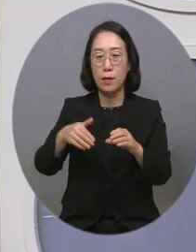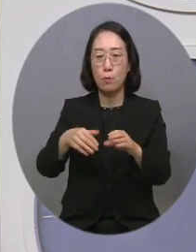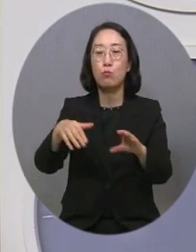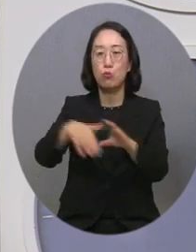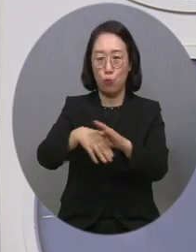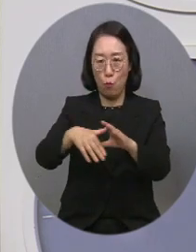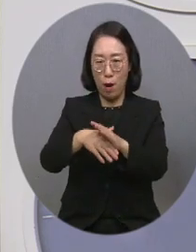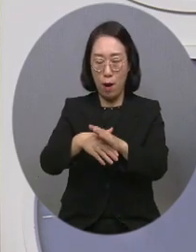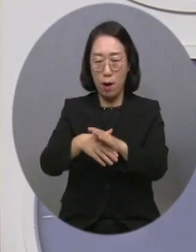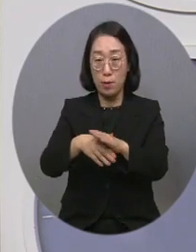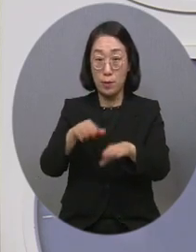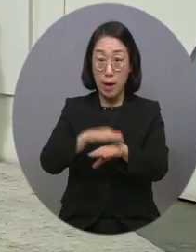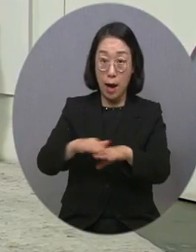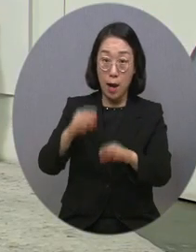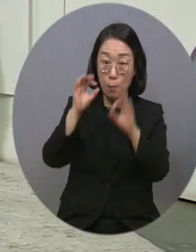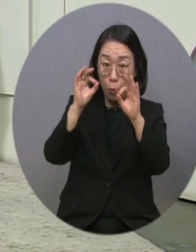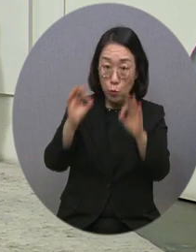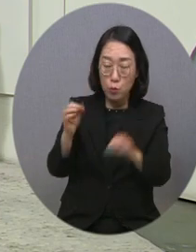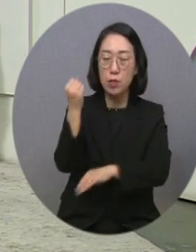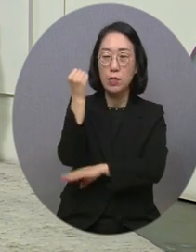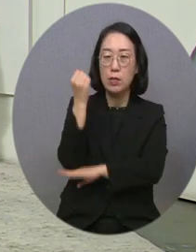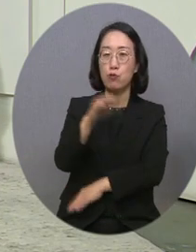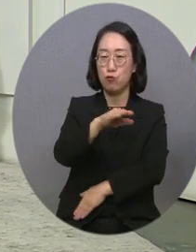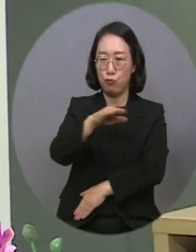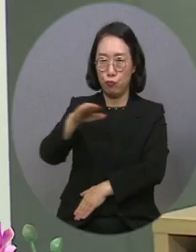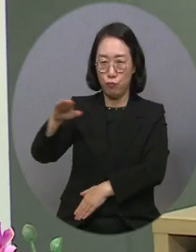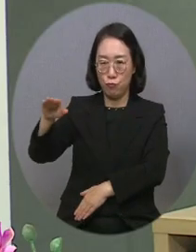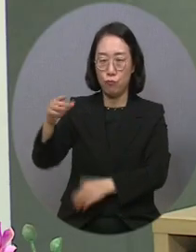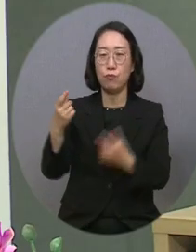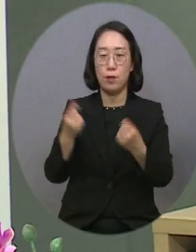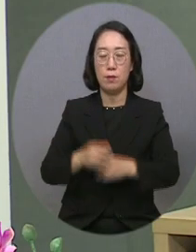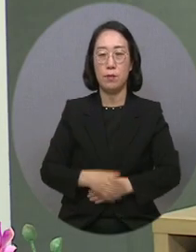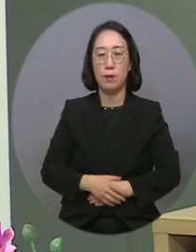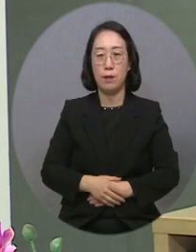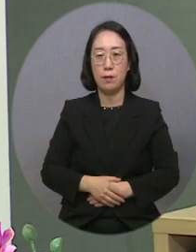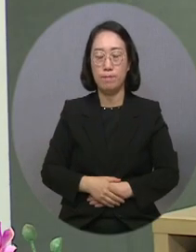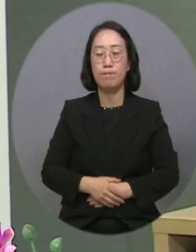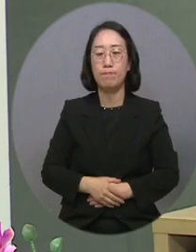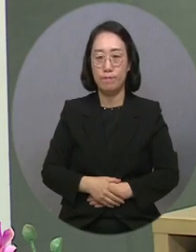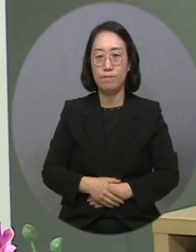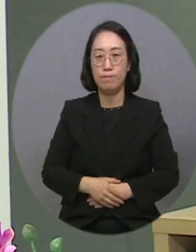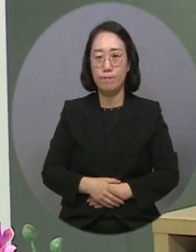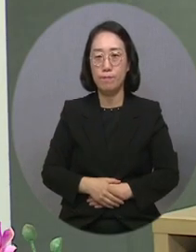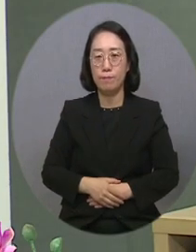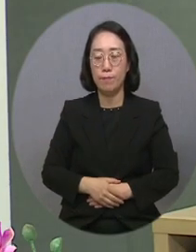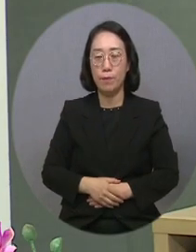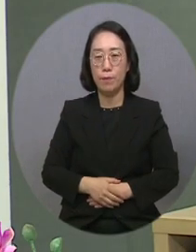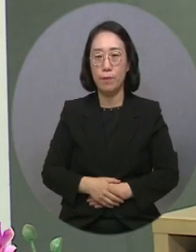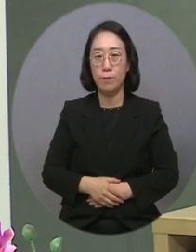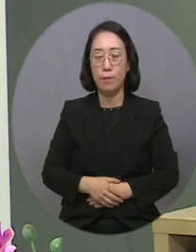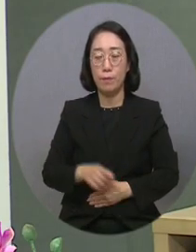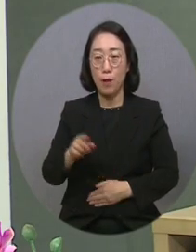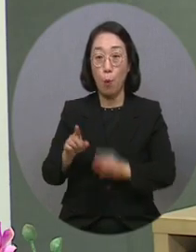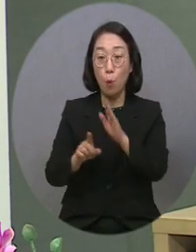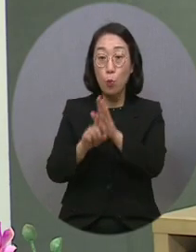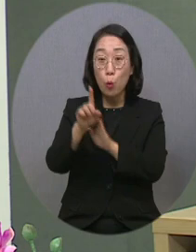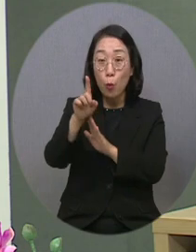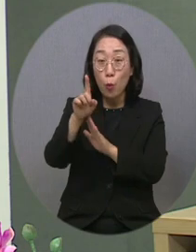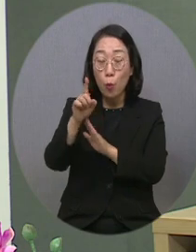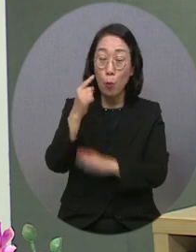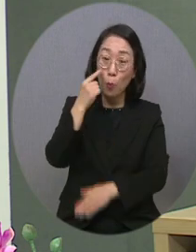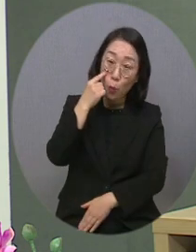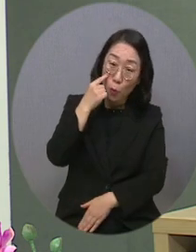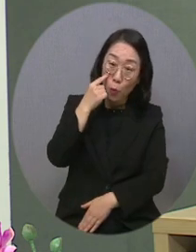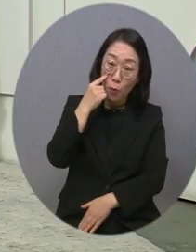그 척도라고 봐야 되지 않겠습니까? 그렇겠죠. 예. 그래서 이제 그런 온도탑 아이디어는 누가 만든